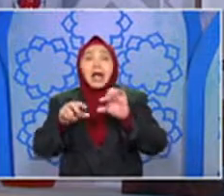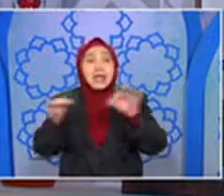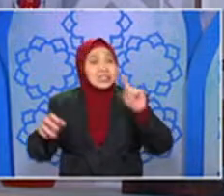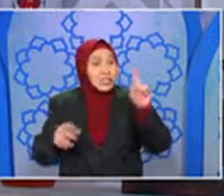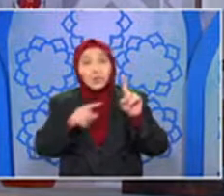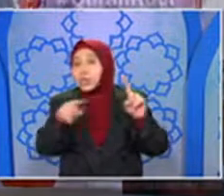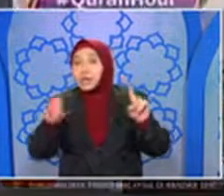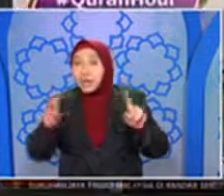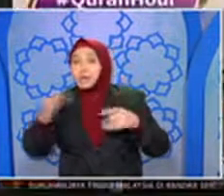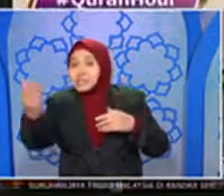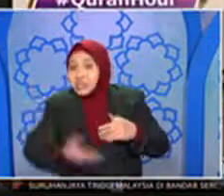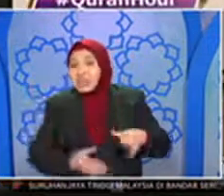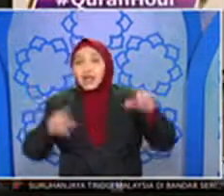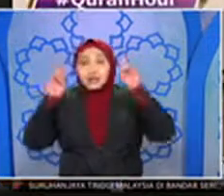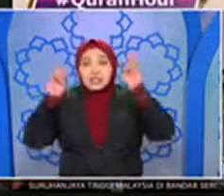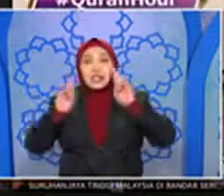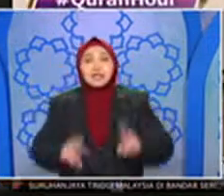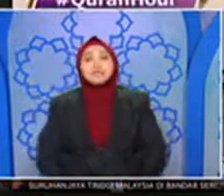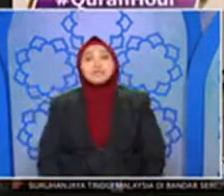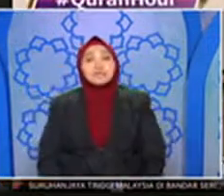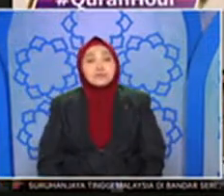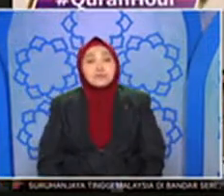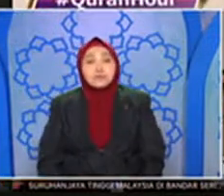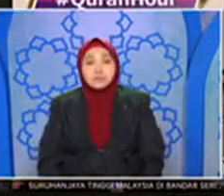6. Dipersilakan Ustaz.